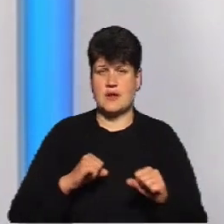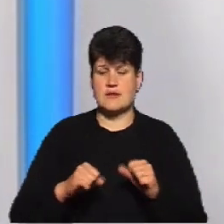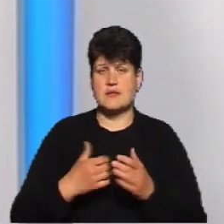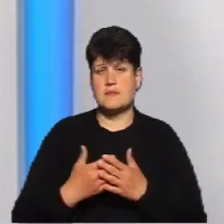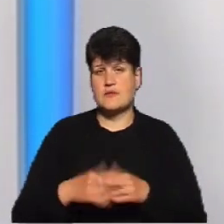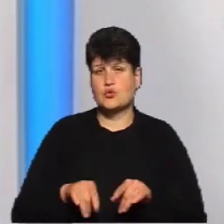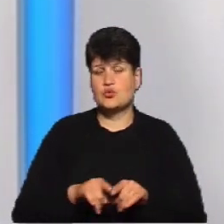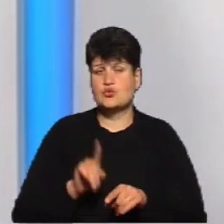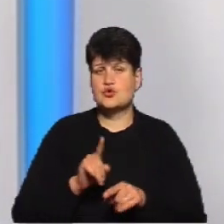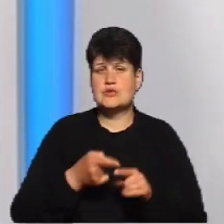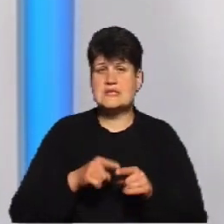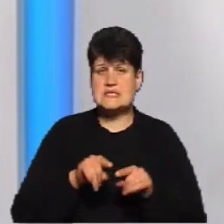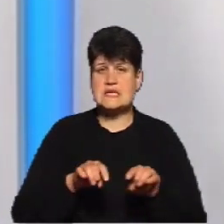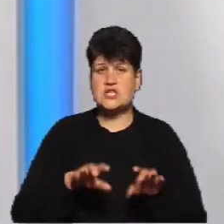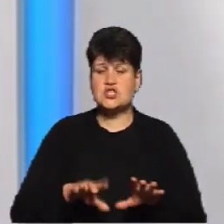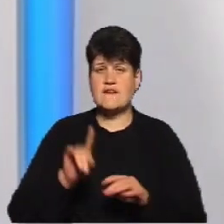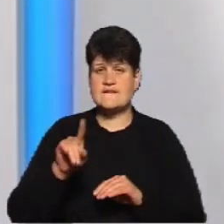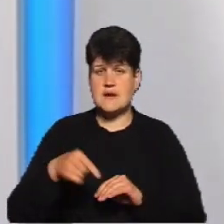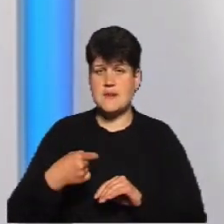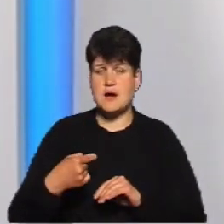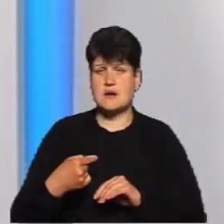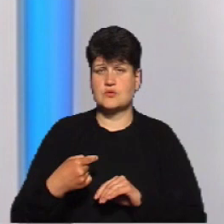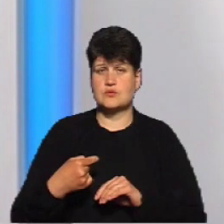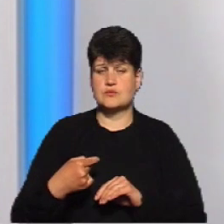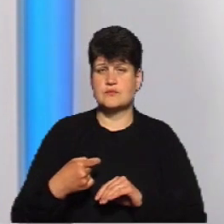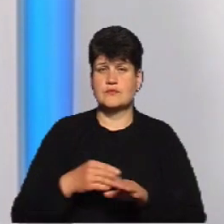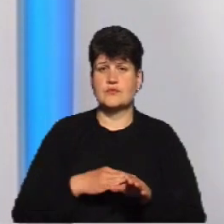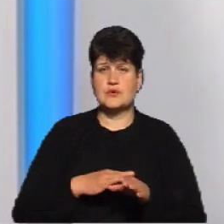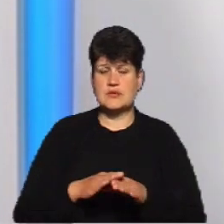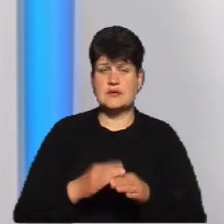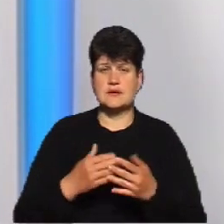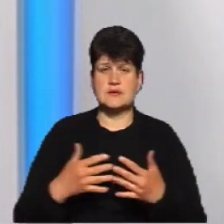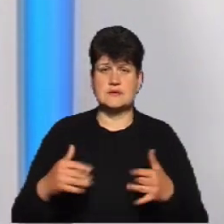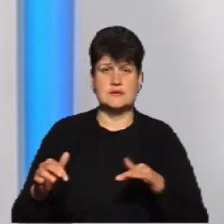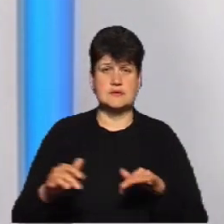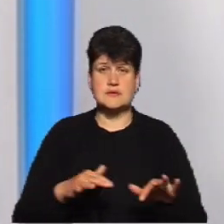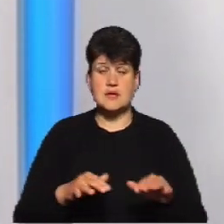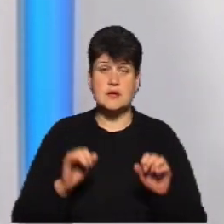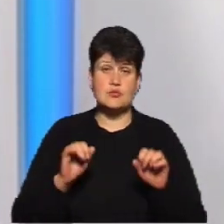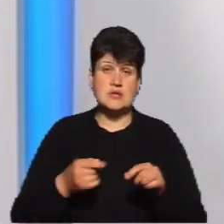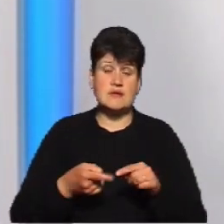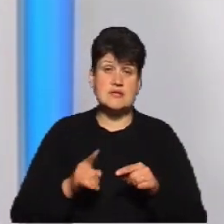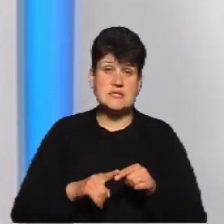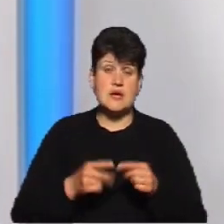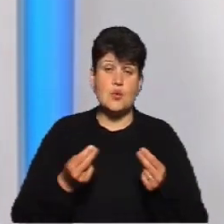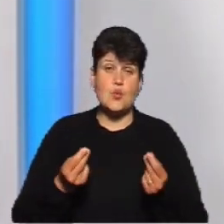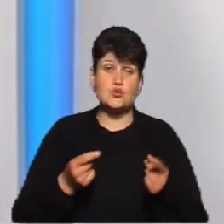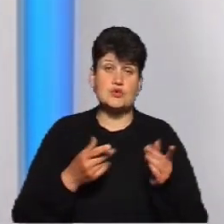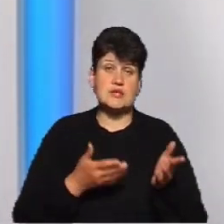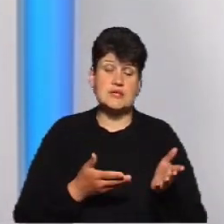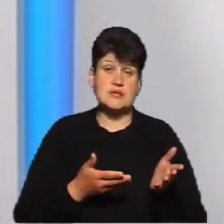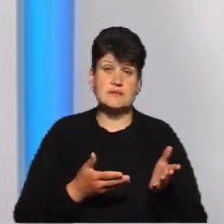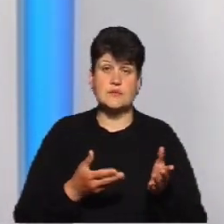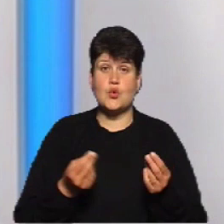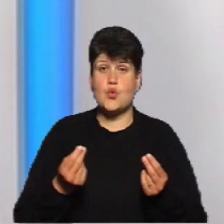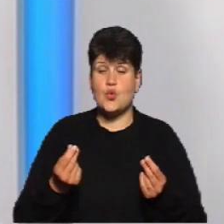рішення вимагають здійснення наступних заходів. І, можливо, це їм коштує там певні кошти, щоб це